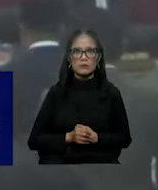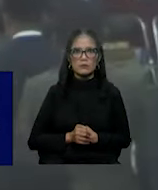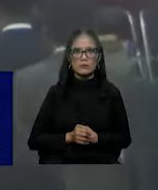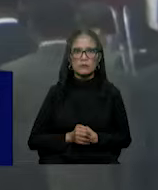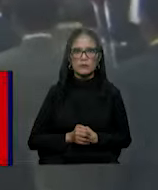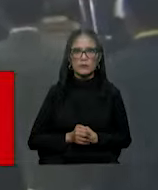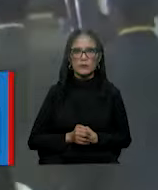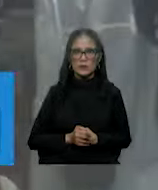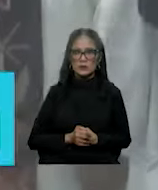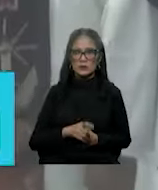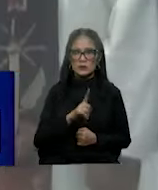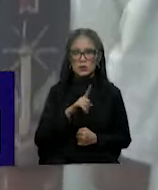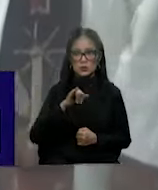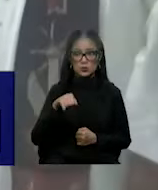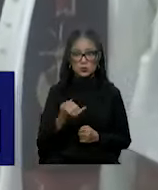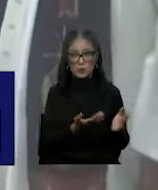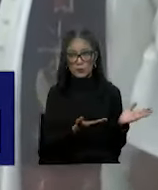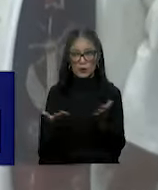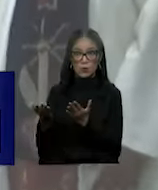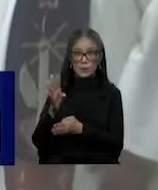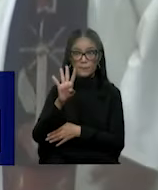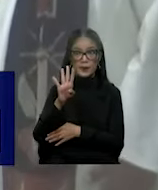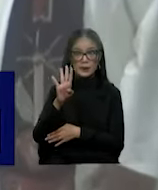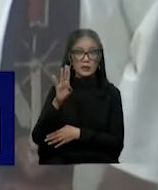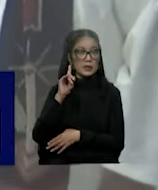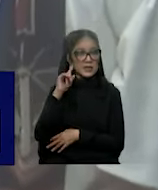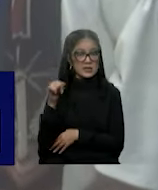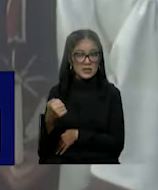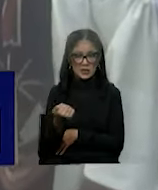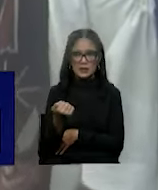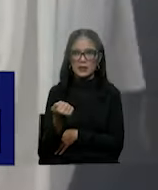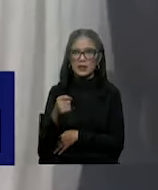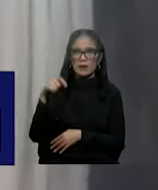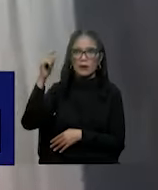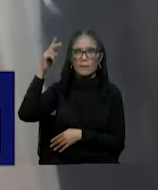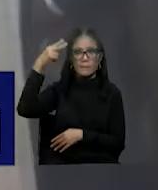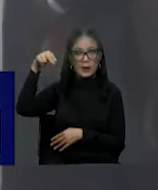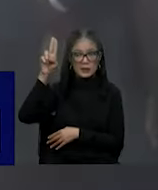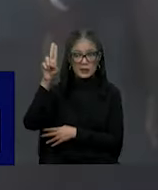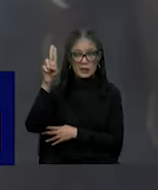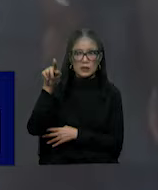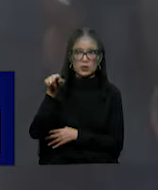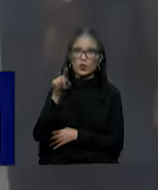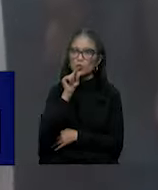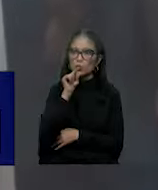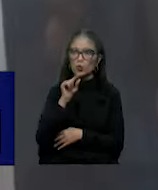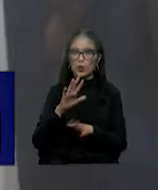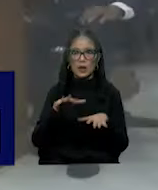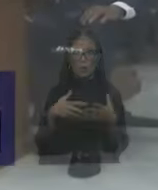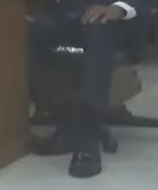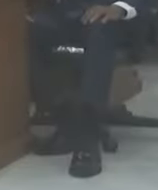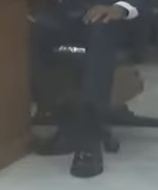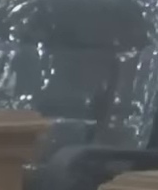Lungji Kaborang membawa keempat istrinya menghadiri pelantikannya sebagai salah satu anggota DPRD Sumba Timur terpilih. Politisi